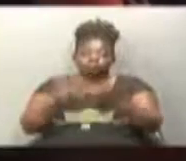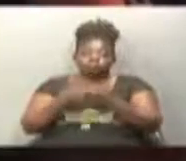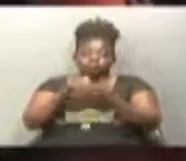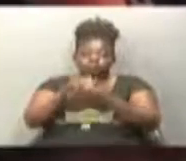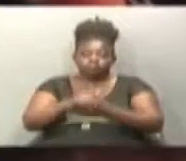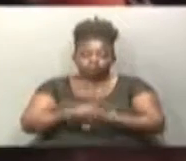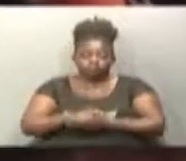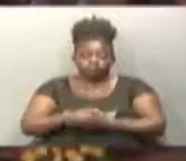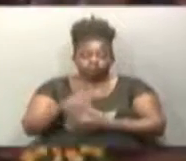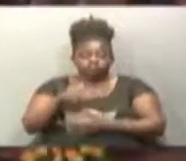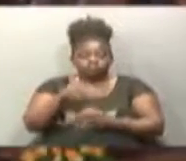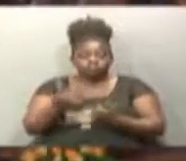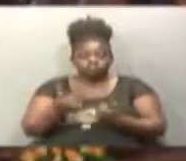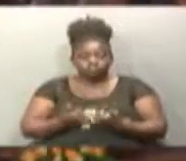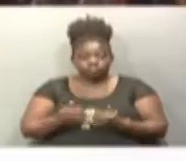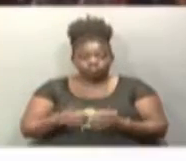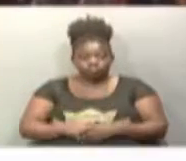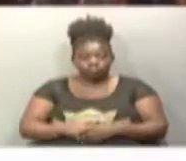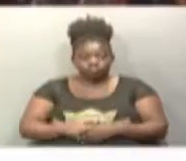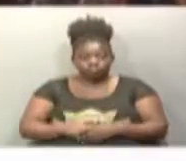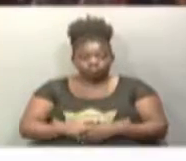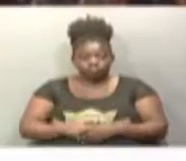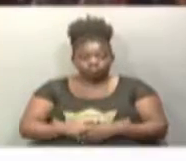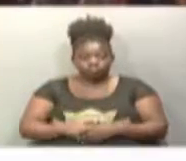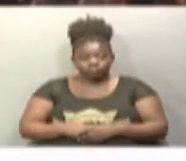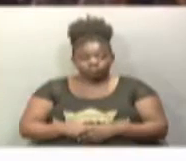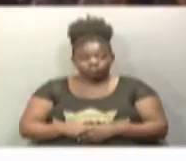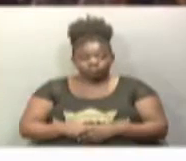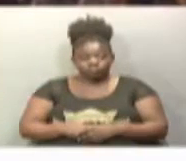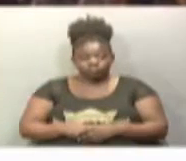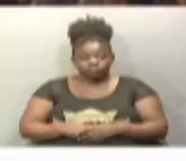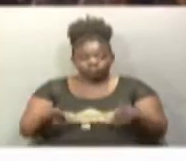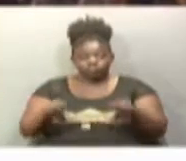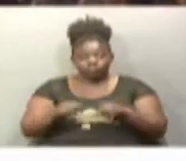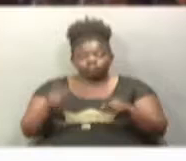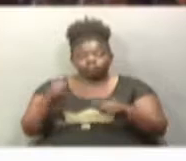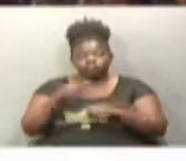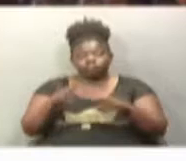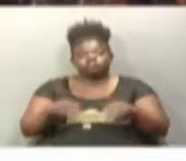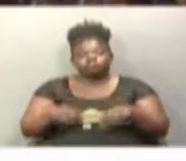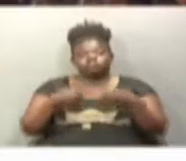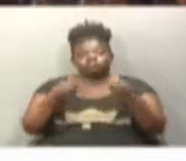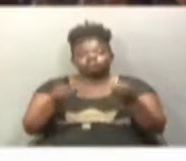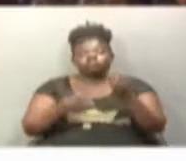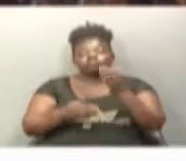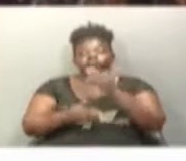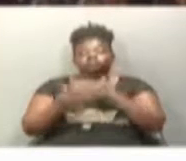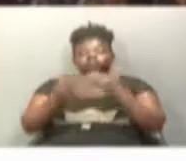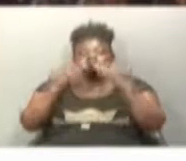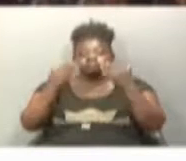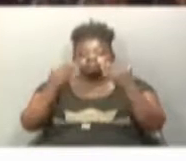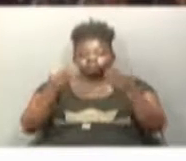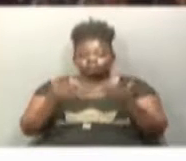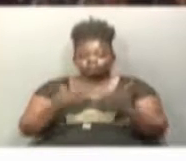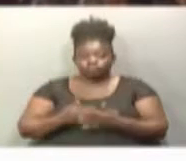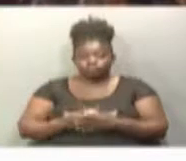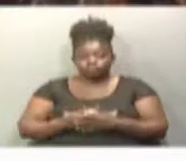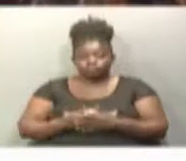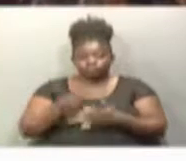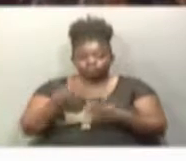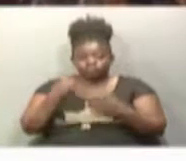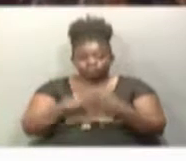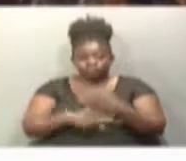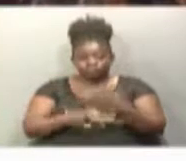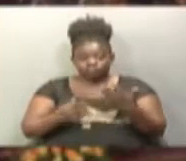Marion Nankya. Olunaku luno nalwo tuluwa eri Katonda nga twebaza ebyo